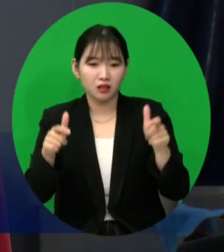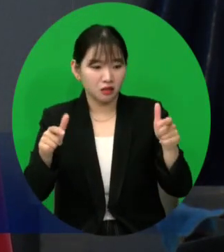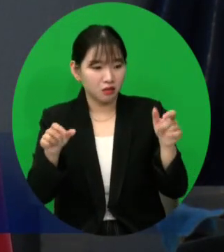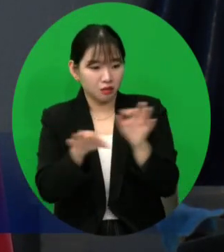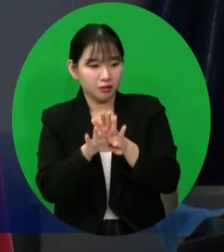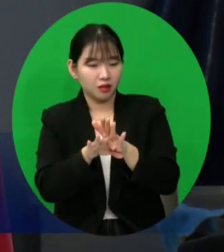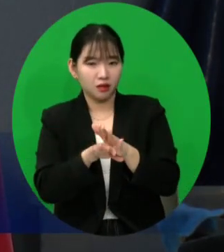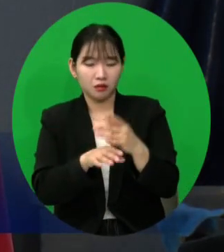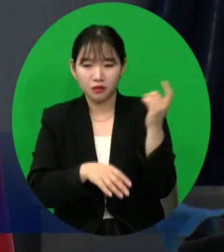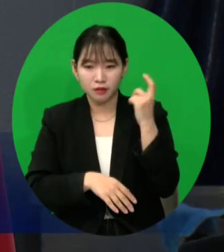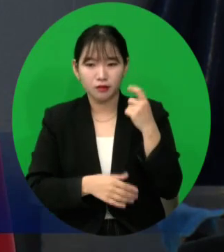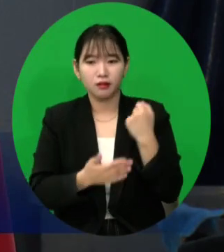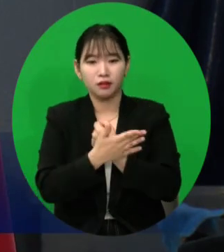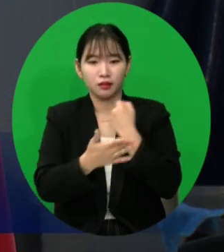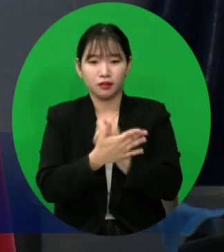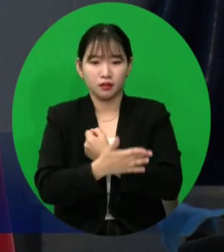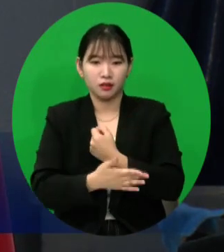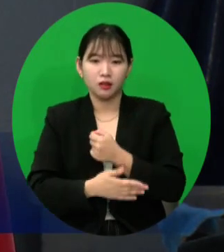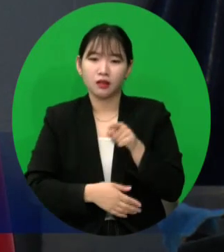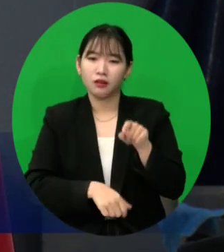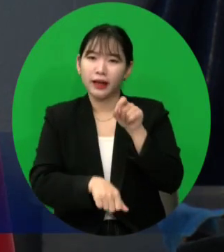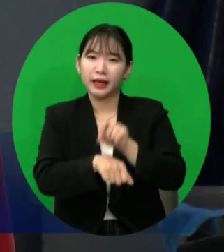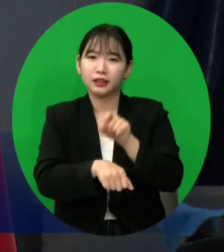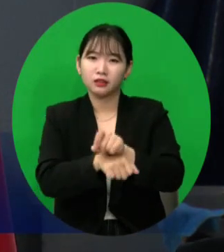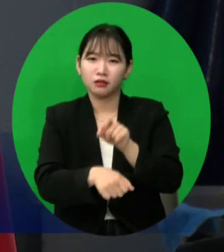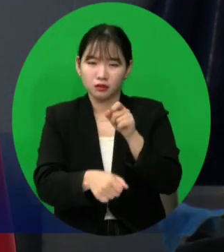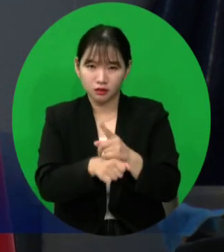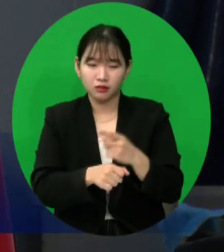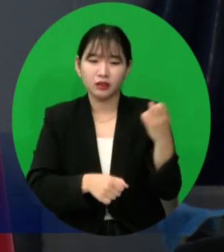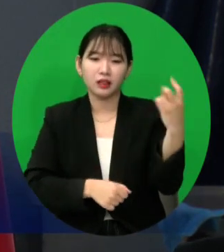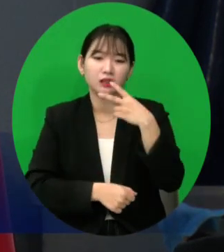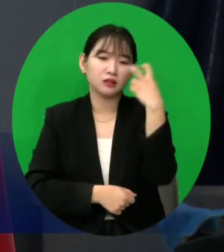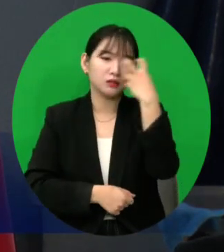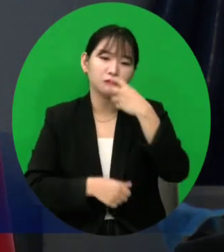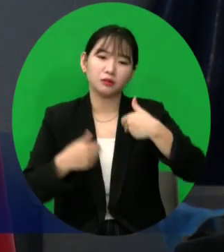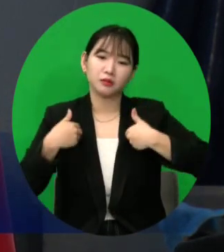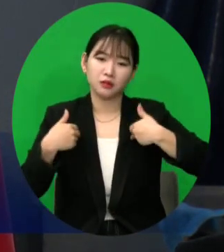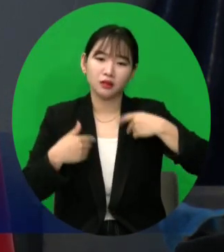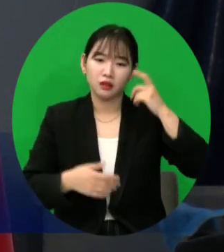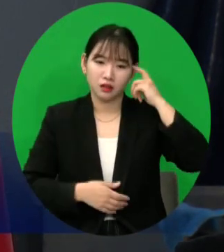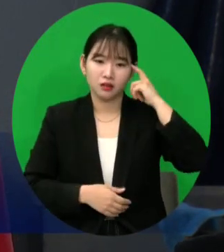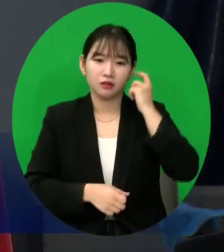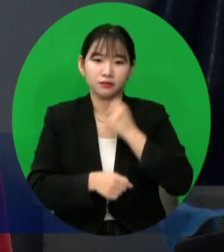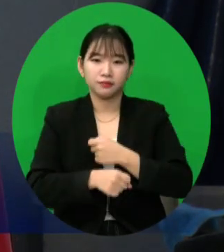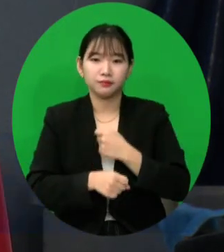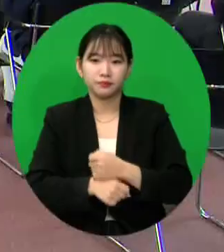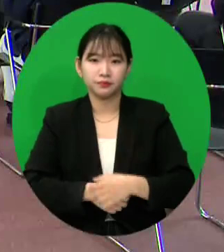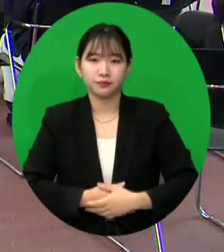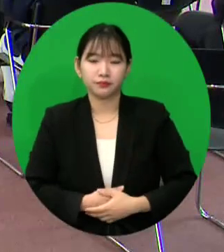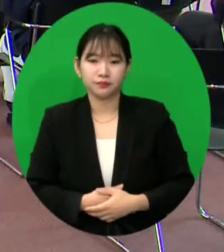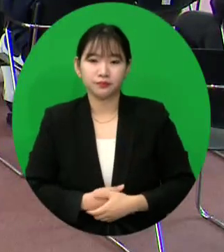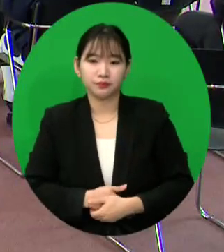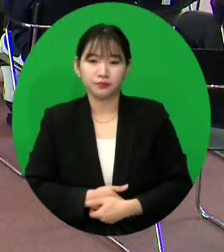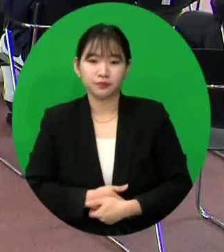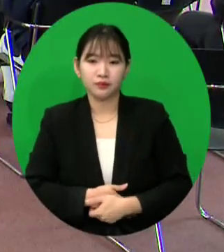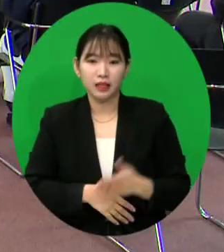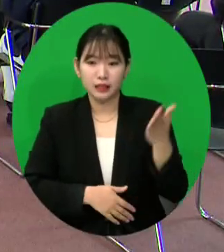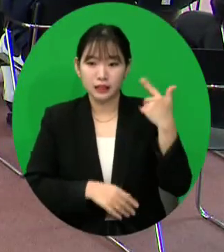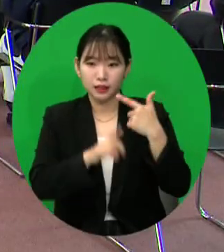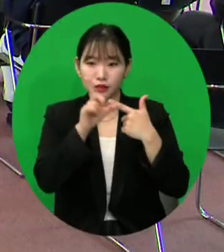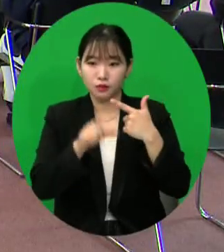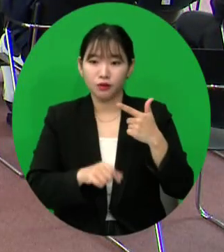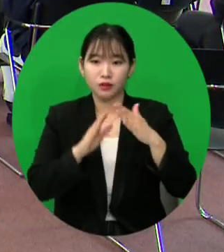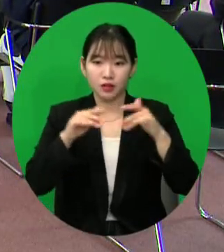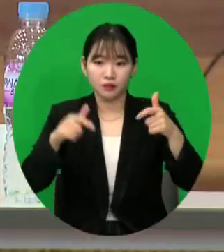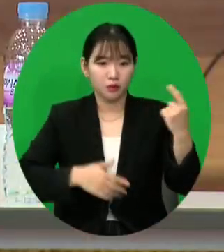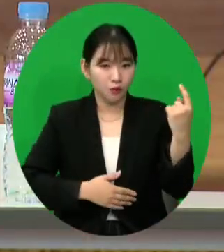것이 참 아쉽고요. 이거는 행정적으로 다시 한번 검토를 해봐야 될 사안이라고 생각합니다. 지난 6월